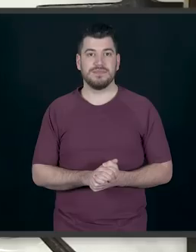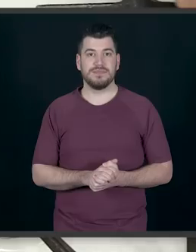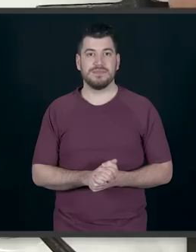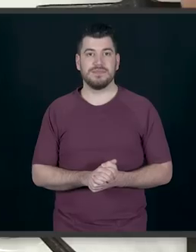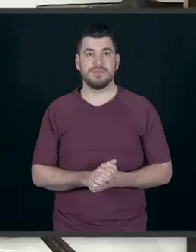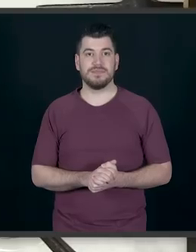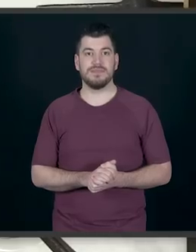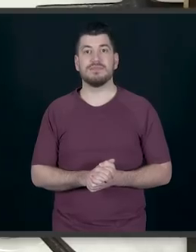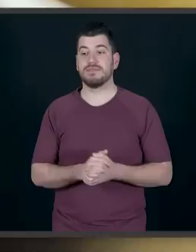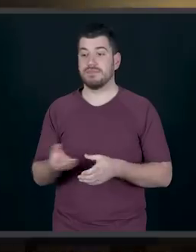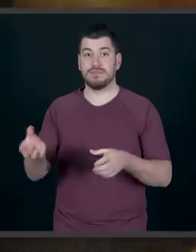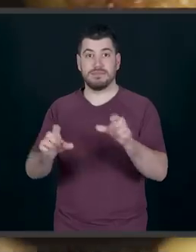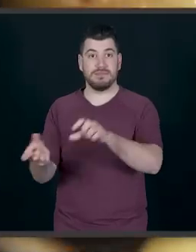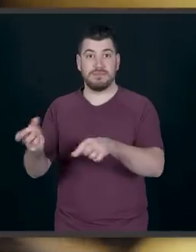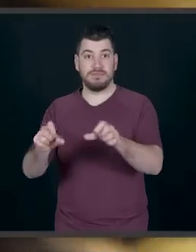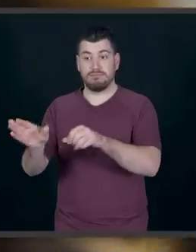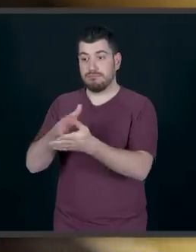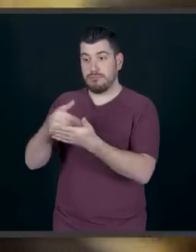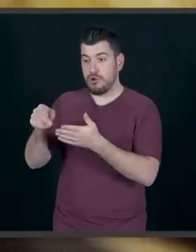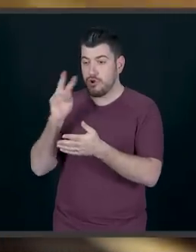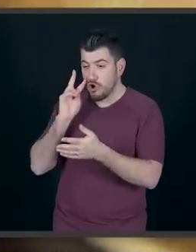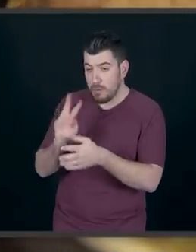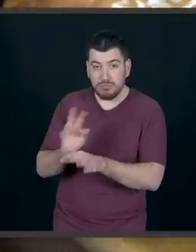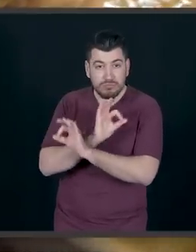Με το πάνω ωραίο χρώμα από τη μία πλευρά τη γυρνάω.